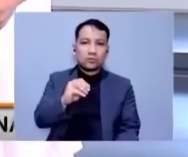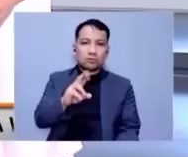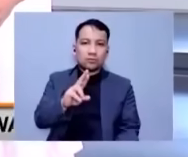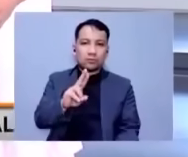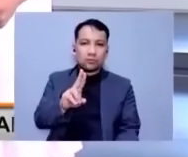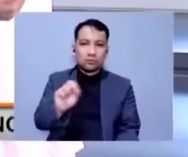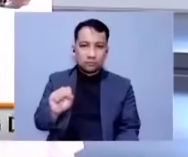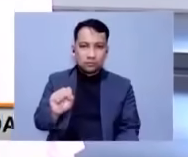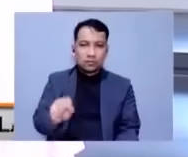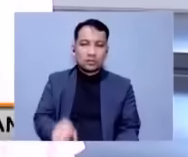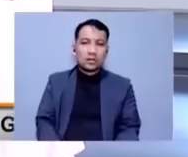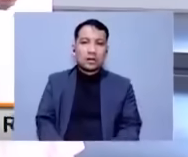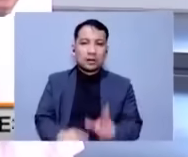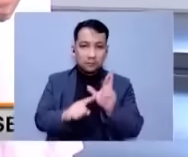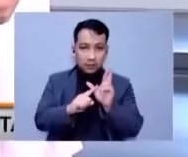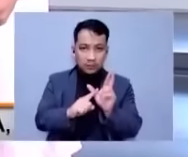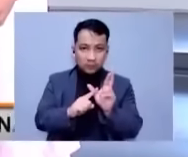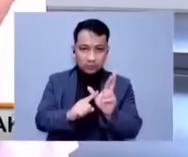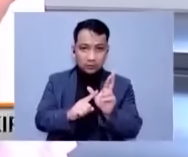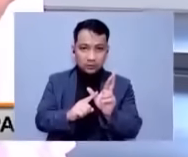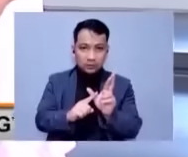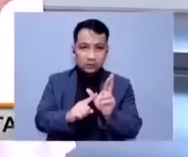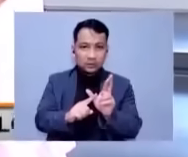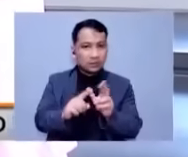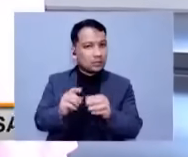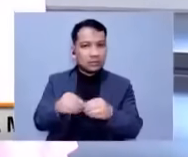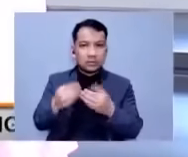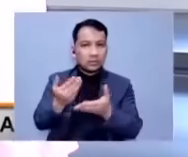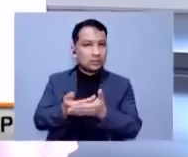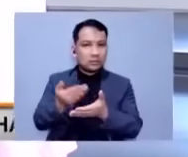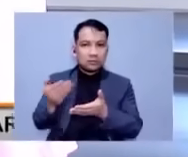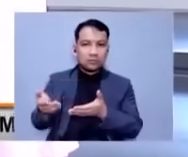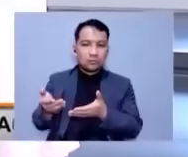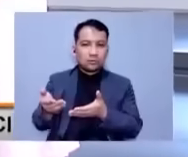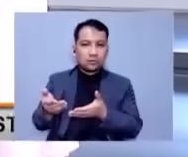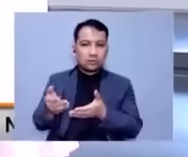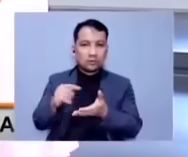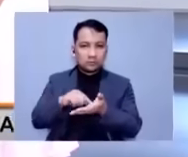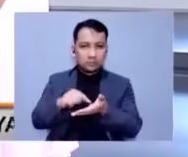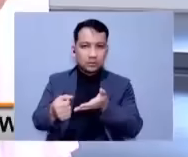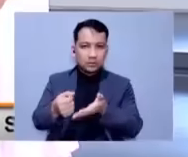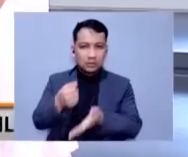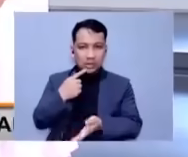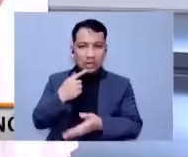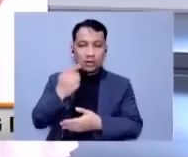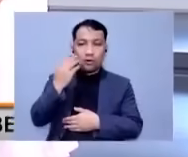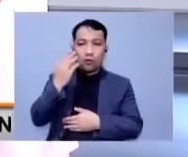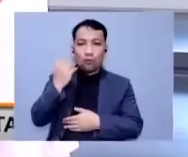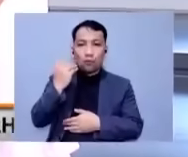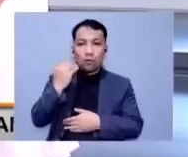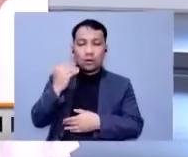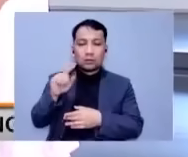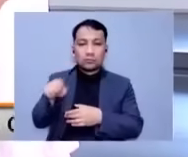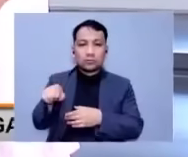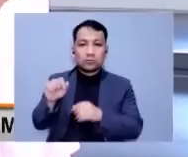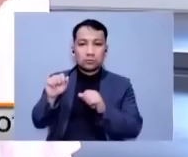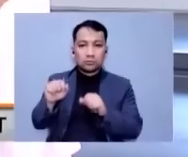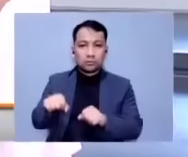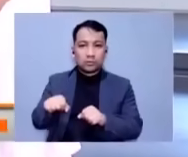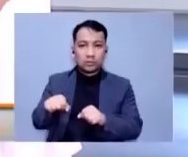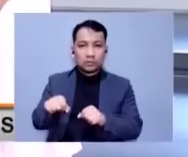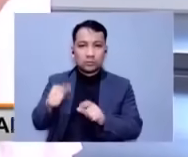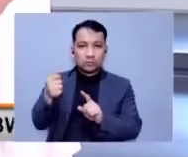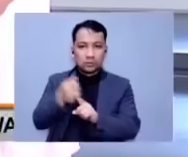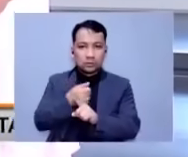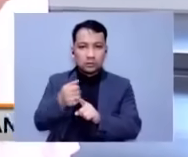na may RX, hindi po basta-bastang nabibili sa mga butika. Itong mga gamot kasing ito, maaaring maabuso o